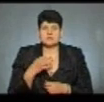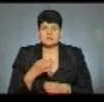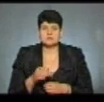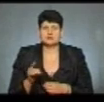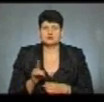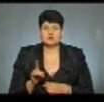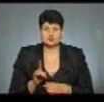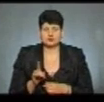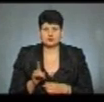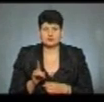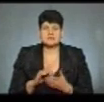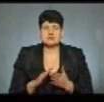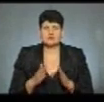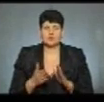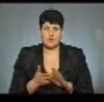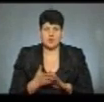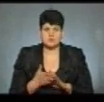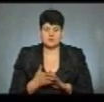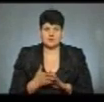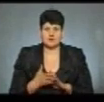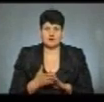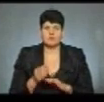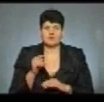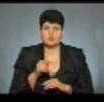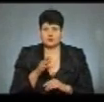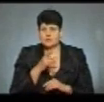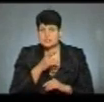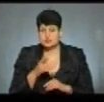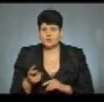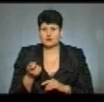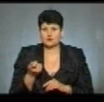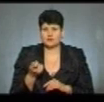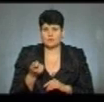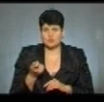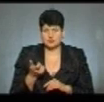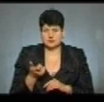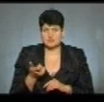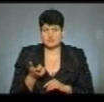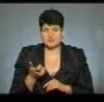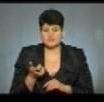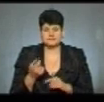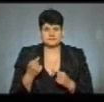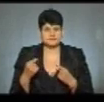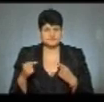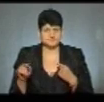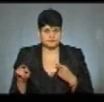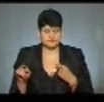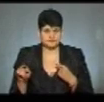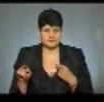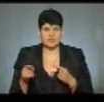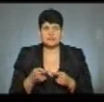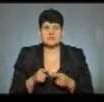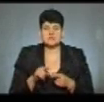таки ситуація в даному епідсезоні, вона трошки, скажімо так, критичніша, і в